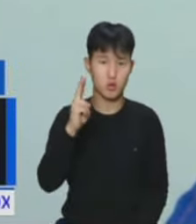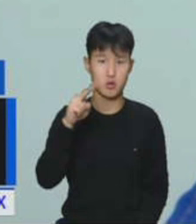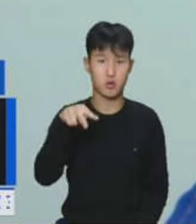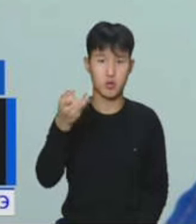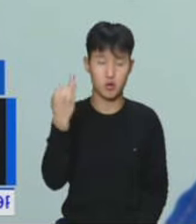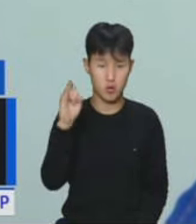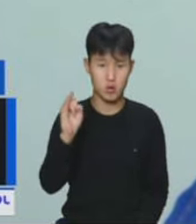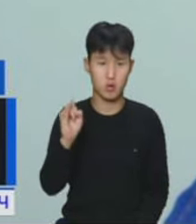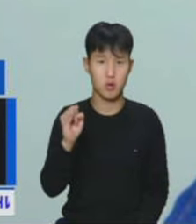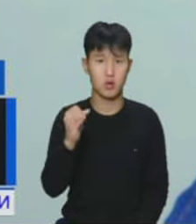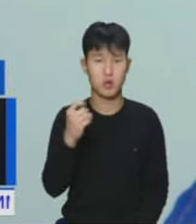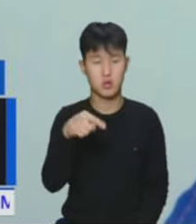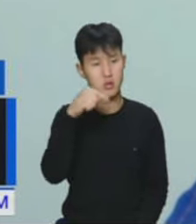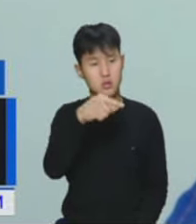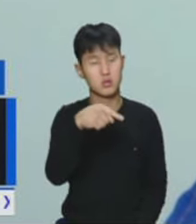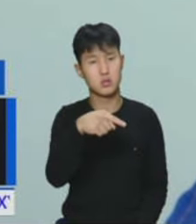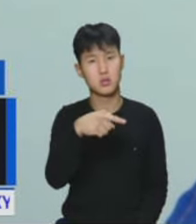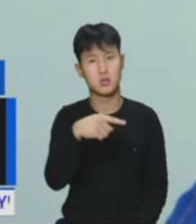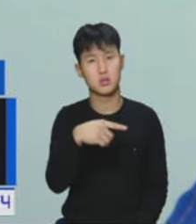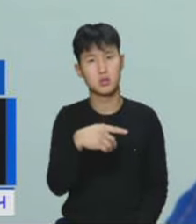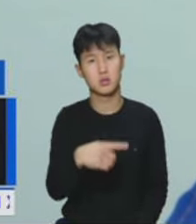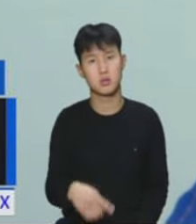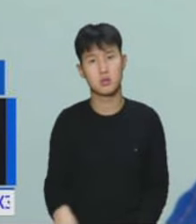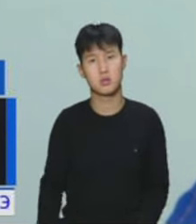бараг одоо